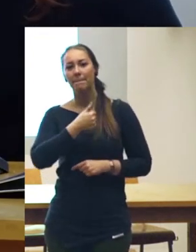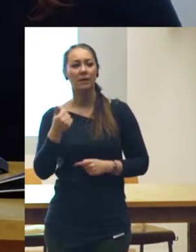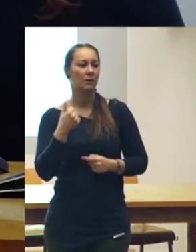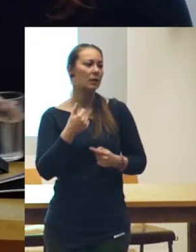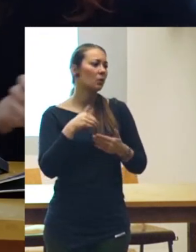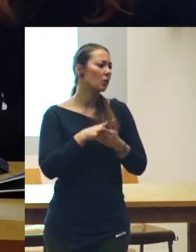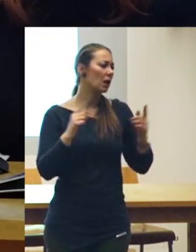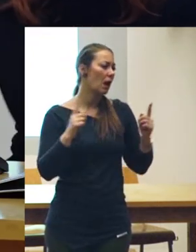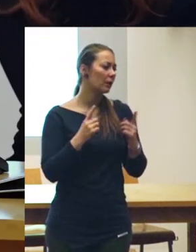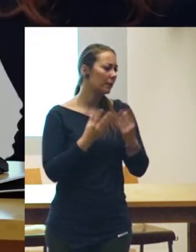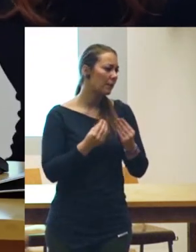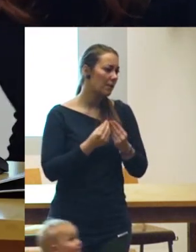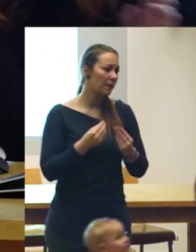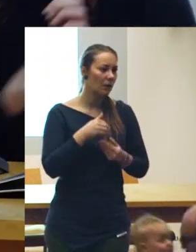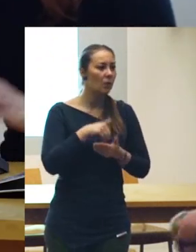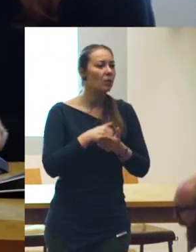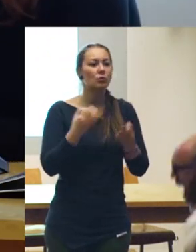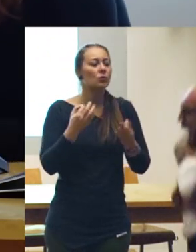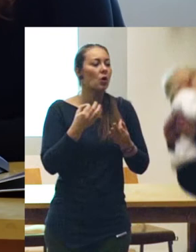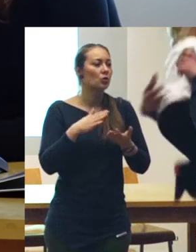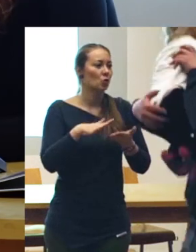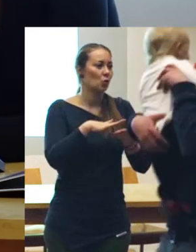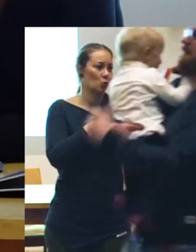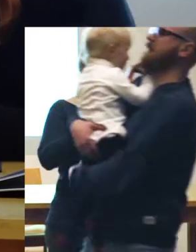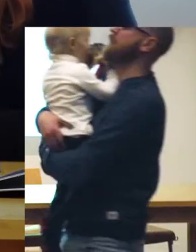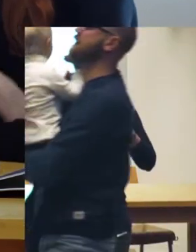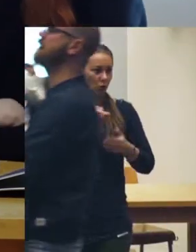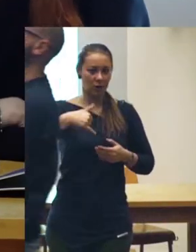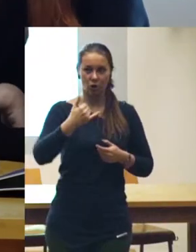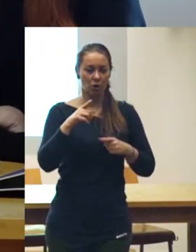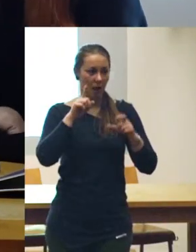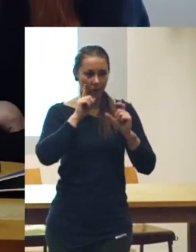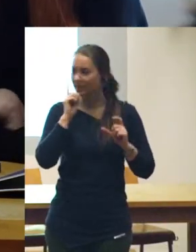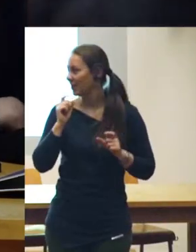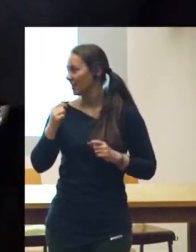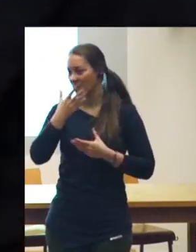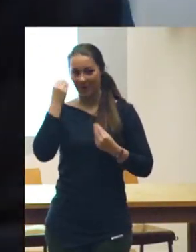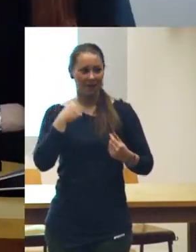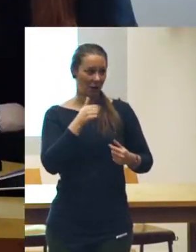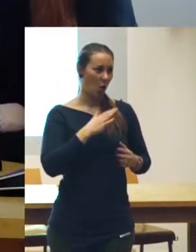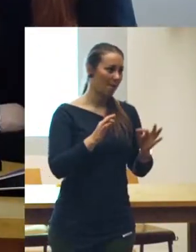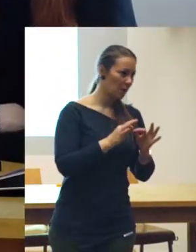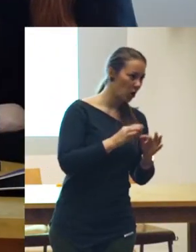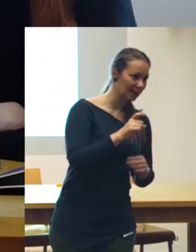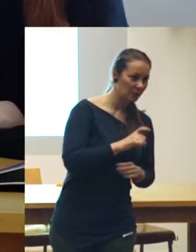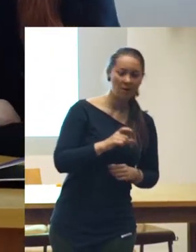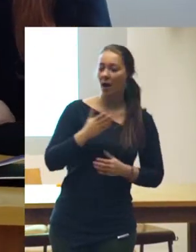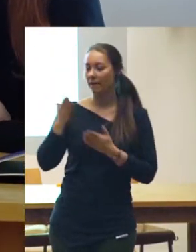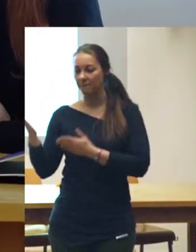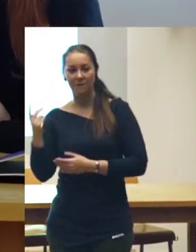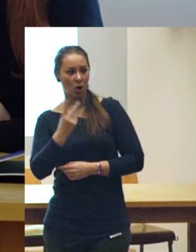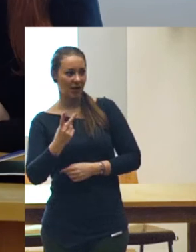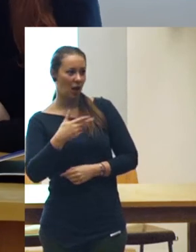stručně představit společnost Jindřicha Chalupeckého. Ještě představím teda nás. Já jsem Barbora Ciprová, Veronika Čechová a